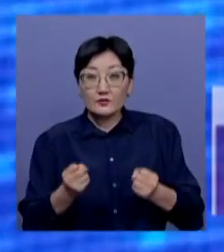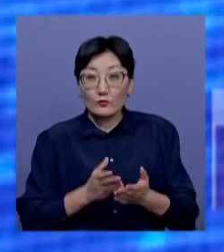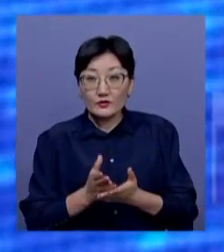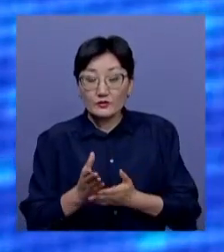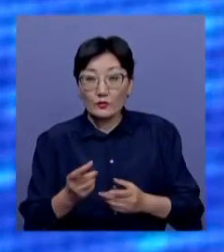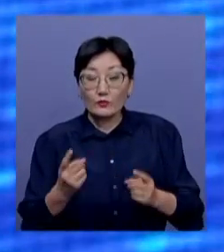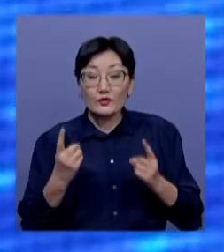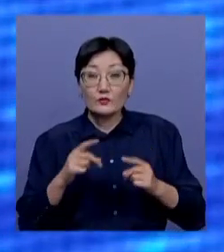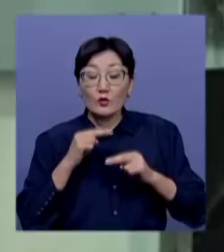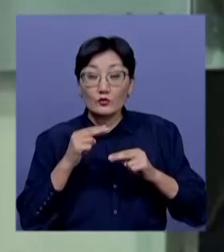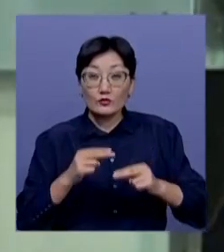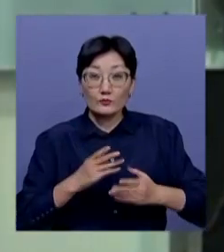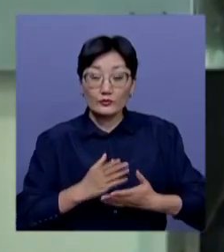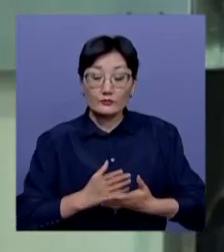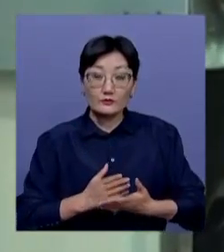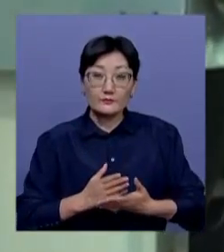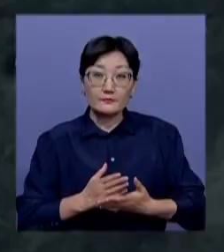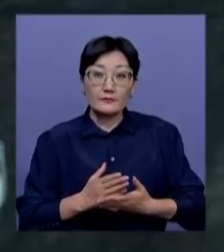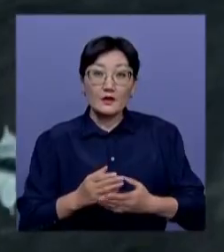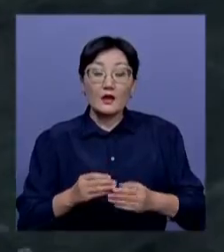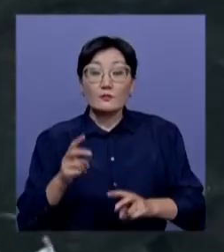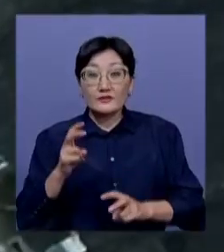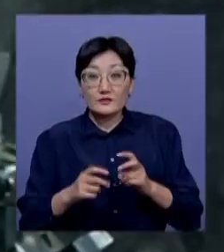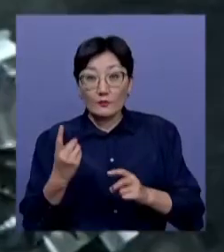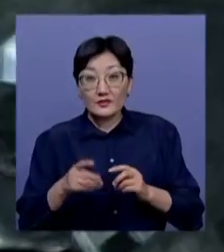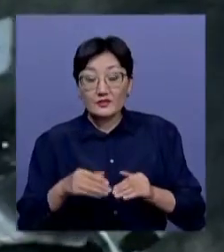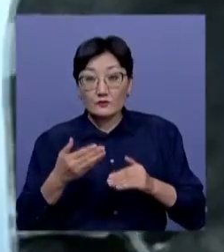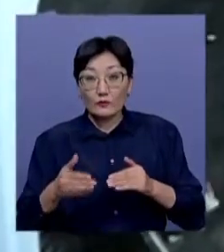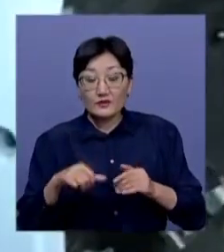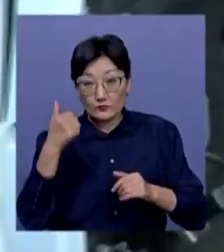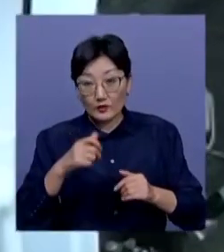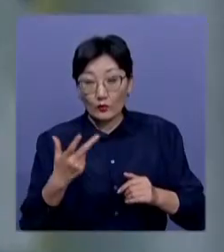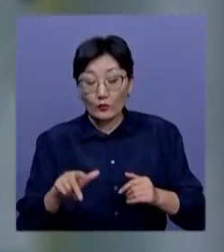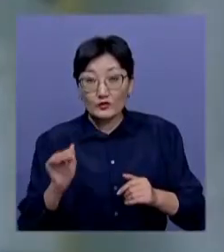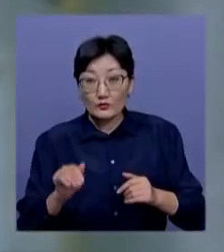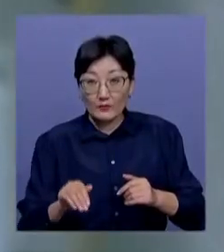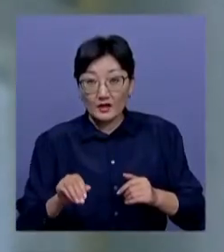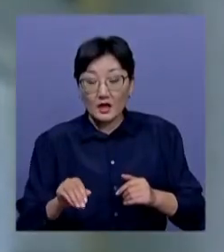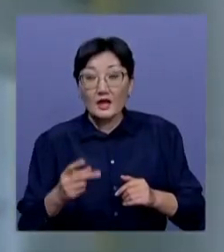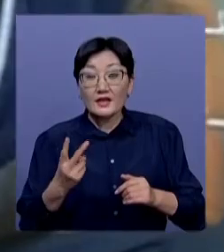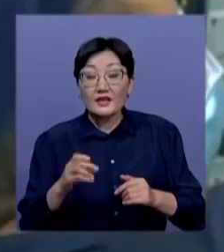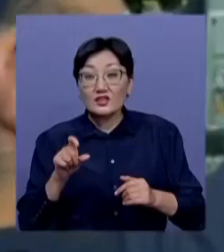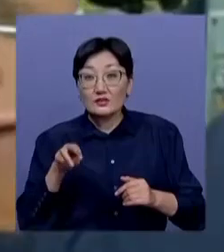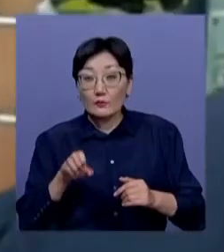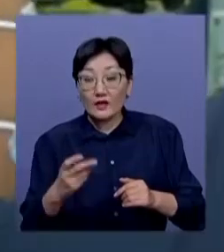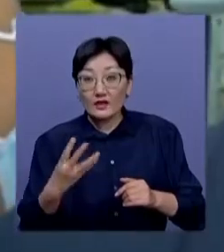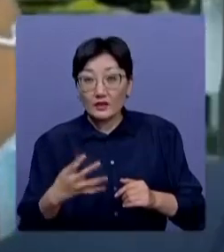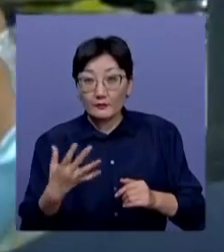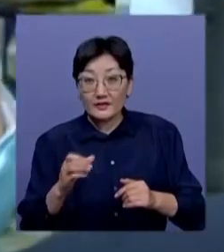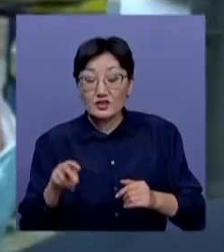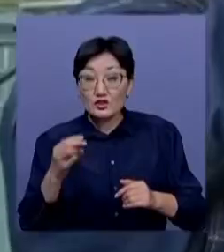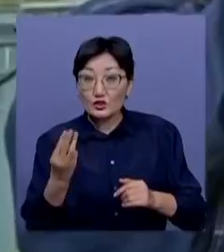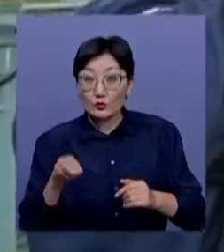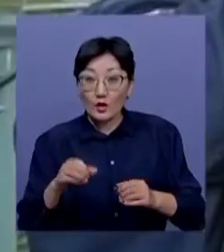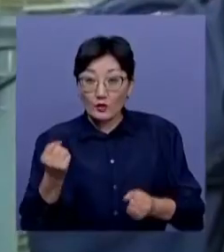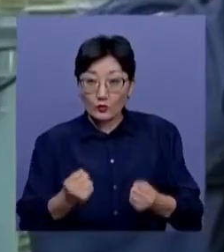зор көңіл бөлінуде. Кәсіпорын бірінші кезеңде жылына 30000 бірлік, ал екінші кезеңде 45000 дана көлік